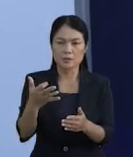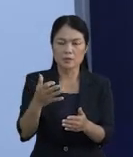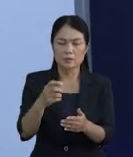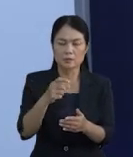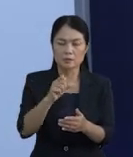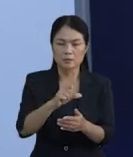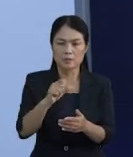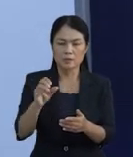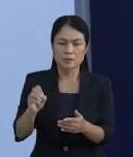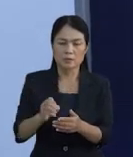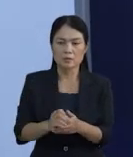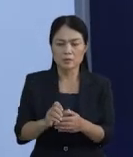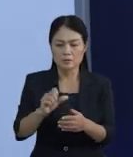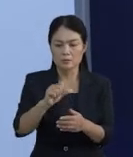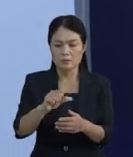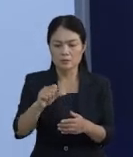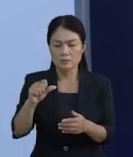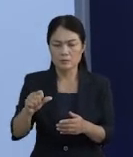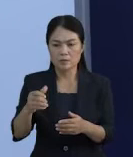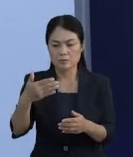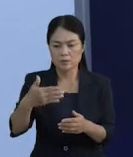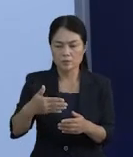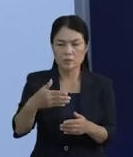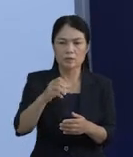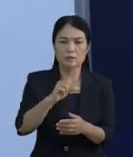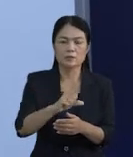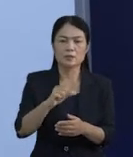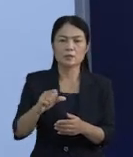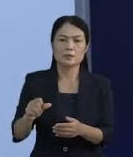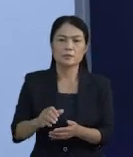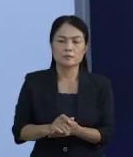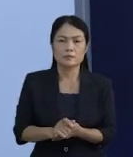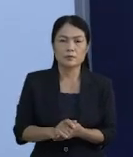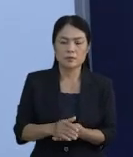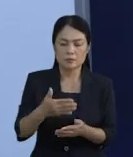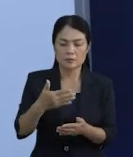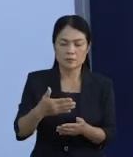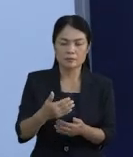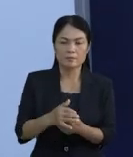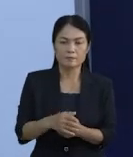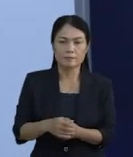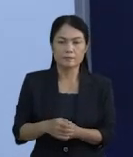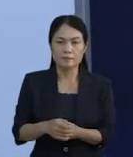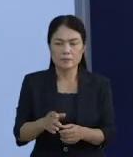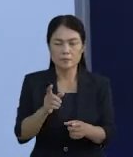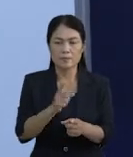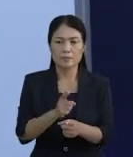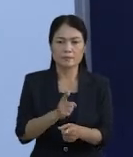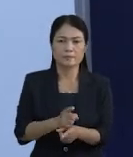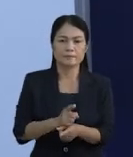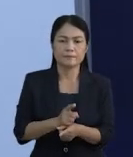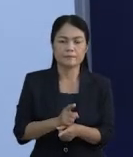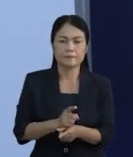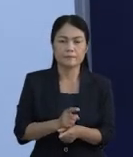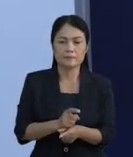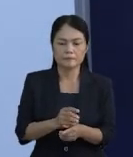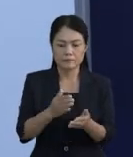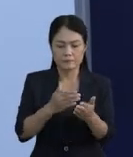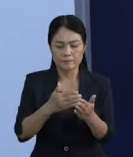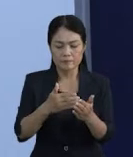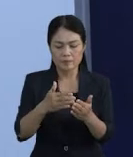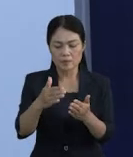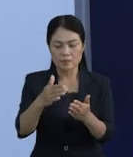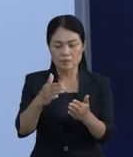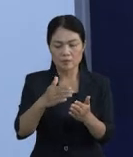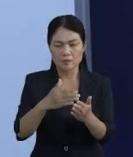tung mơn cứ pram buồn mơn chân lấy pram buồn này ấy dương tới bằng cốt láng